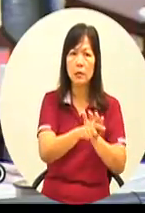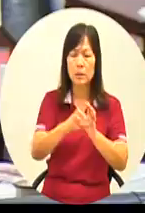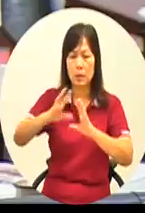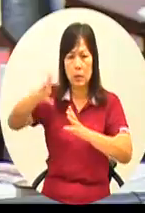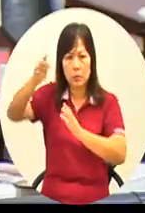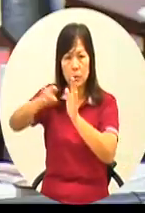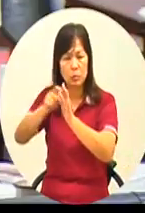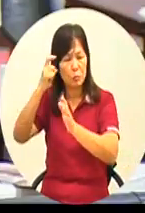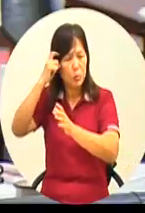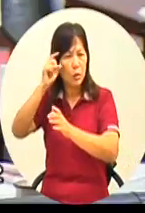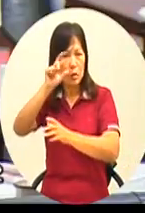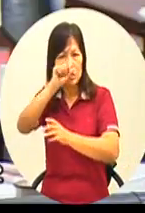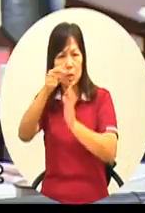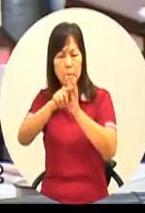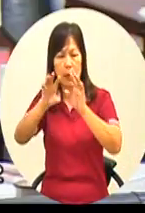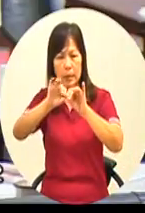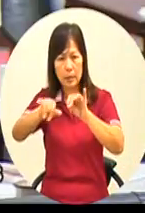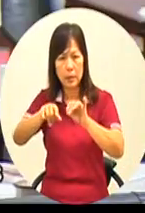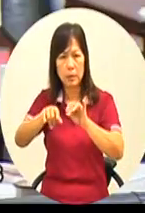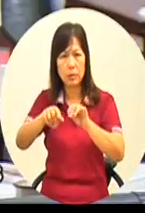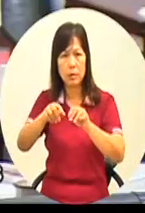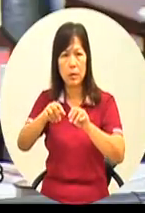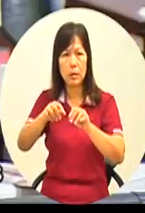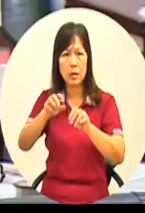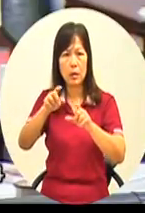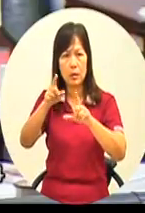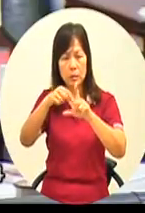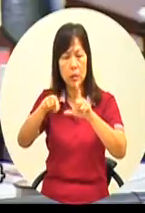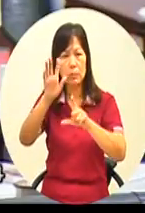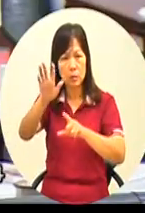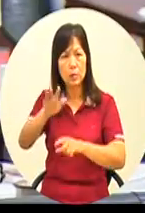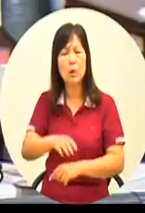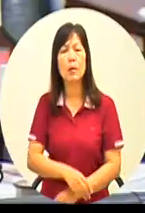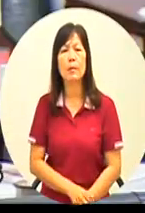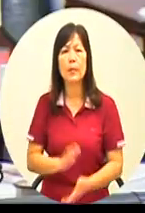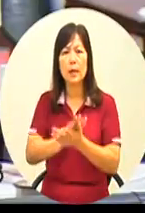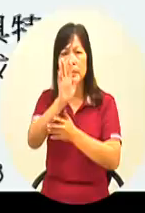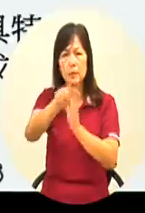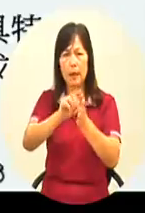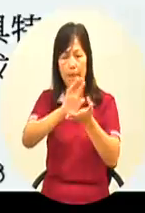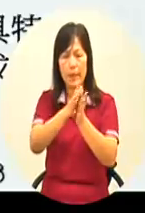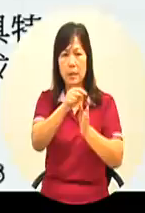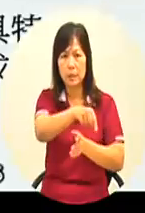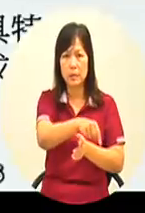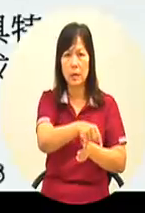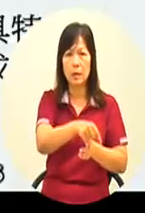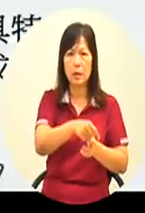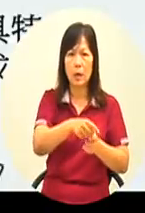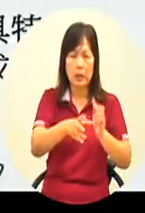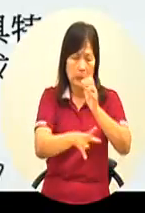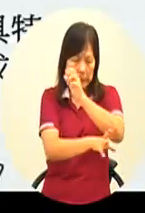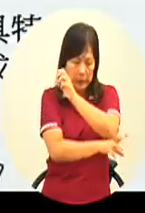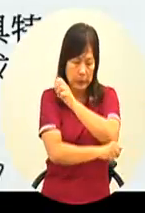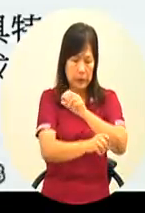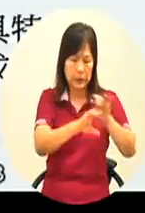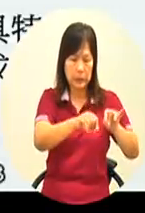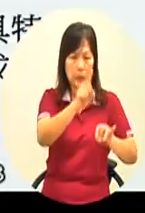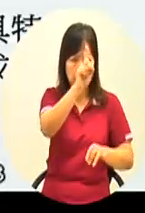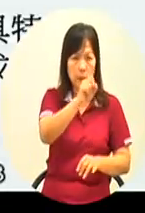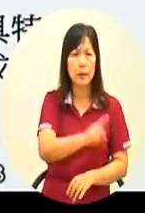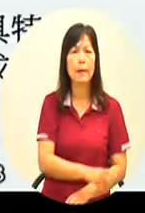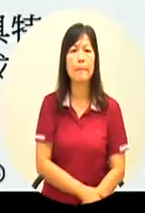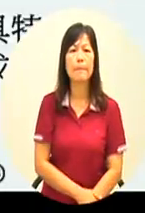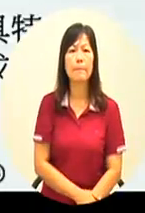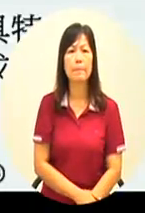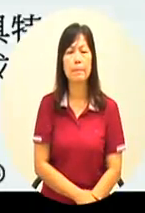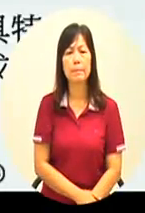认为有特殊的地缘战略位置，哈。未来呢，能够成为新南向政策的基地。那